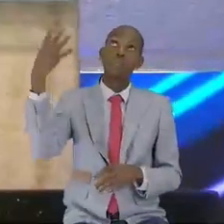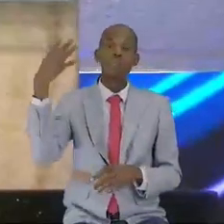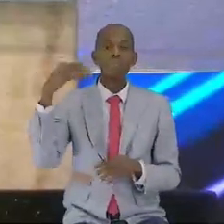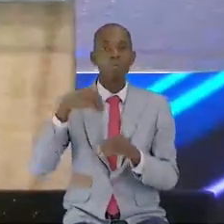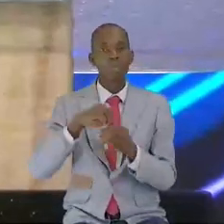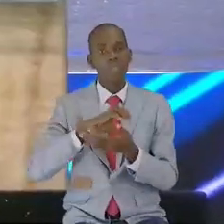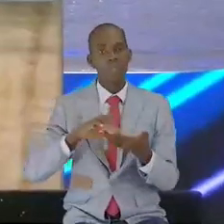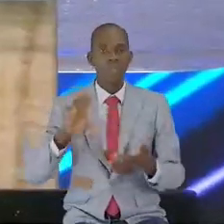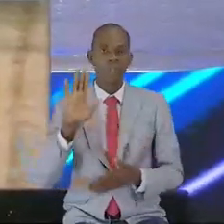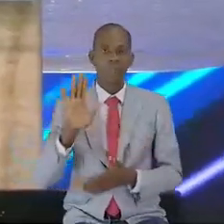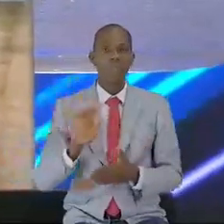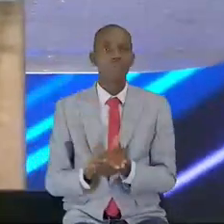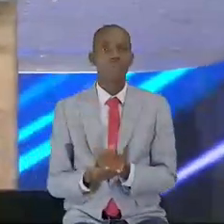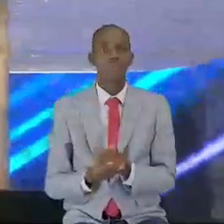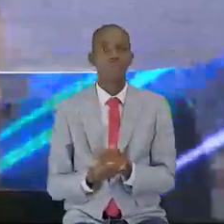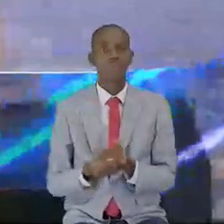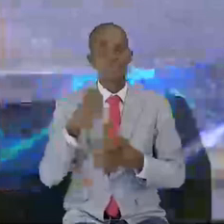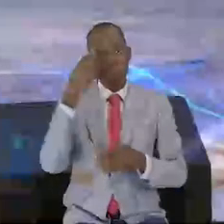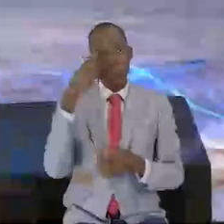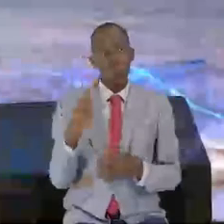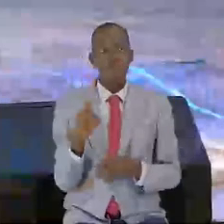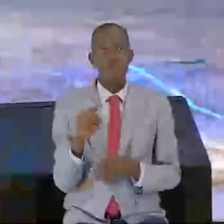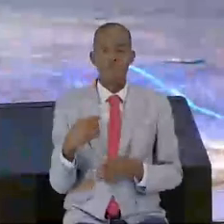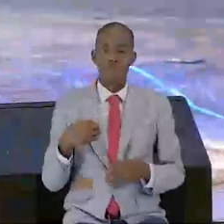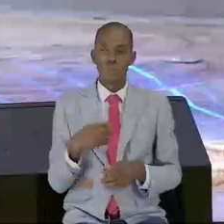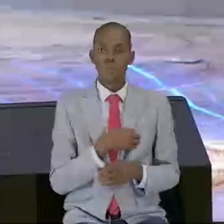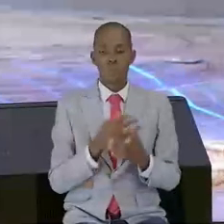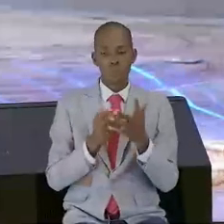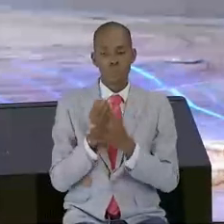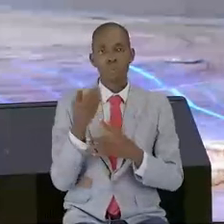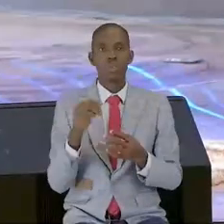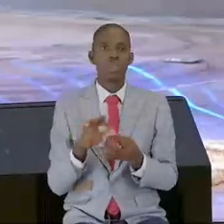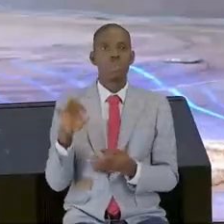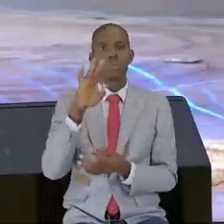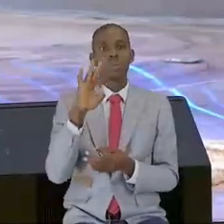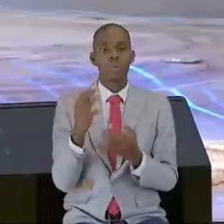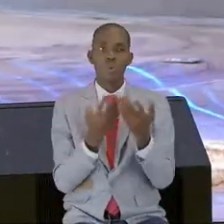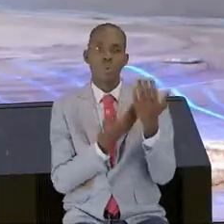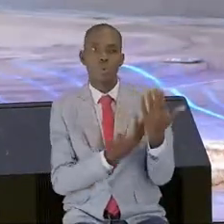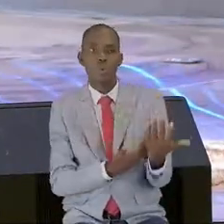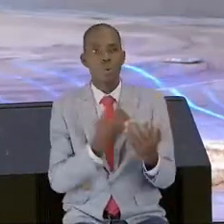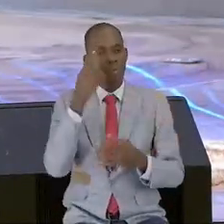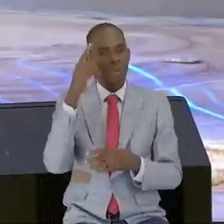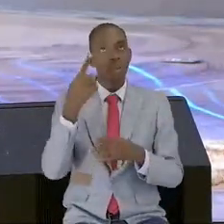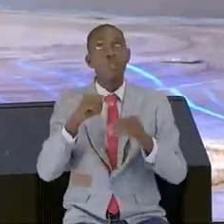Verset 5. Pour nous, c'est de la foi que nous attendons par